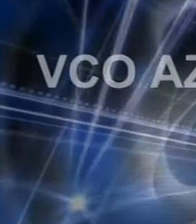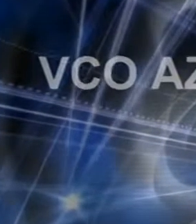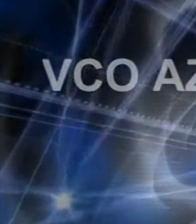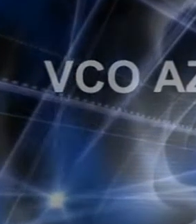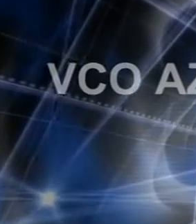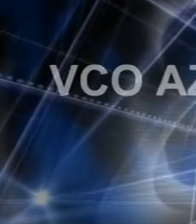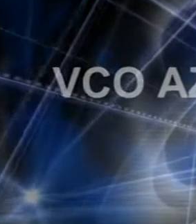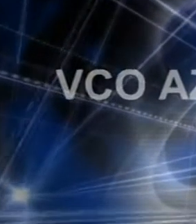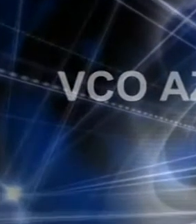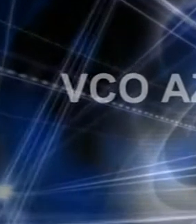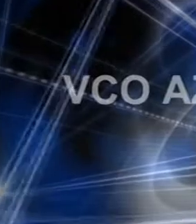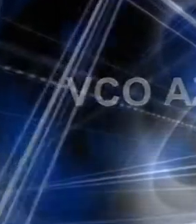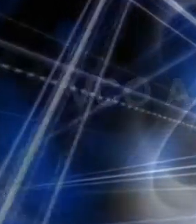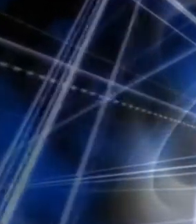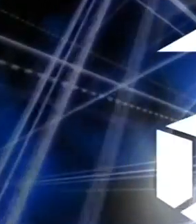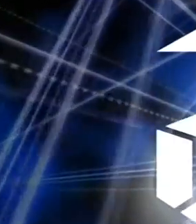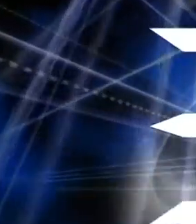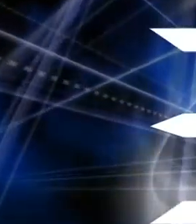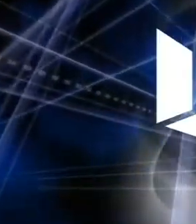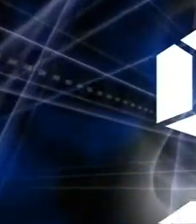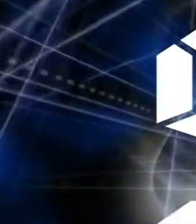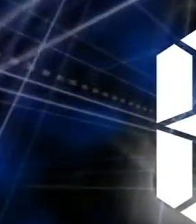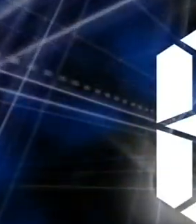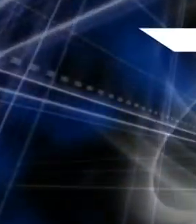tutti